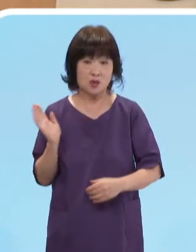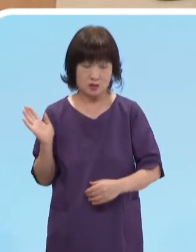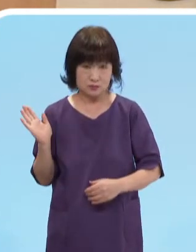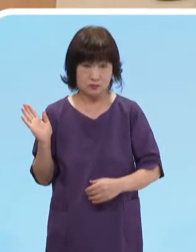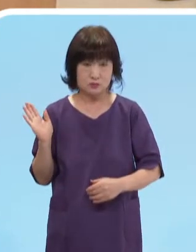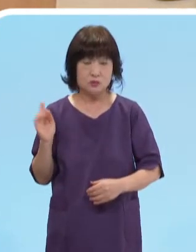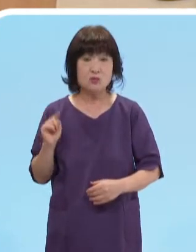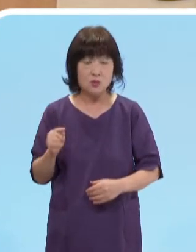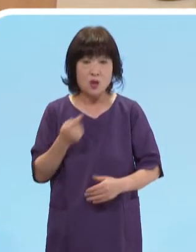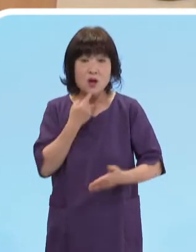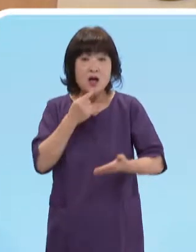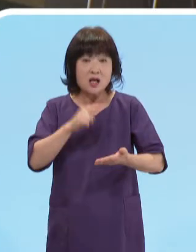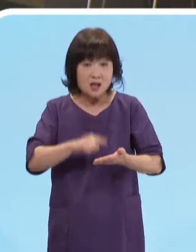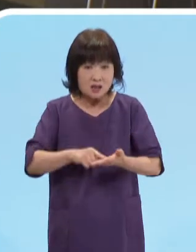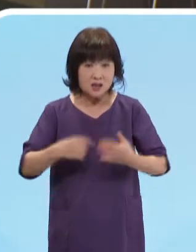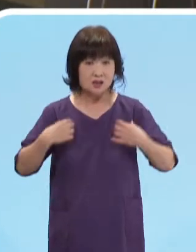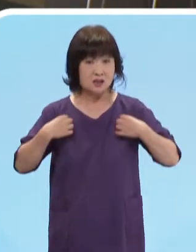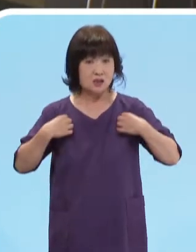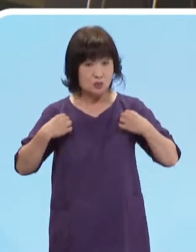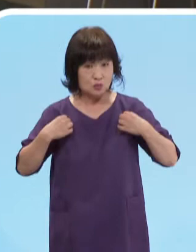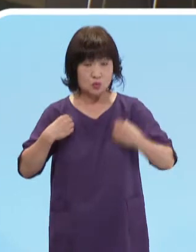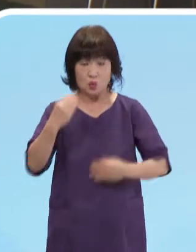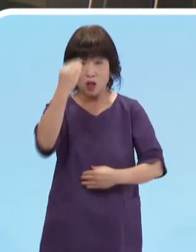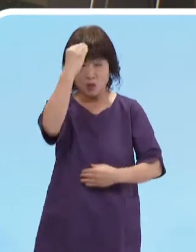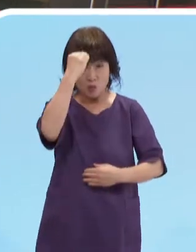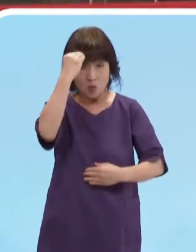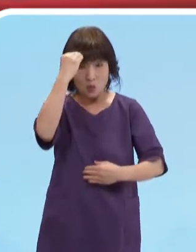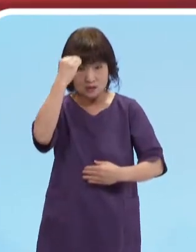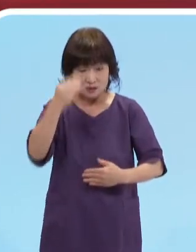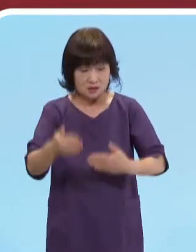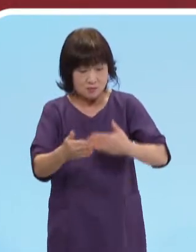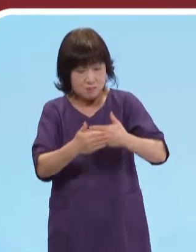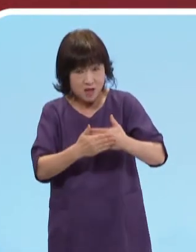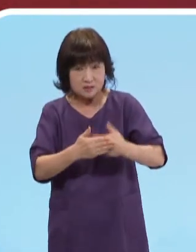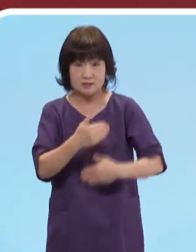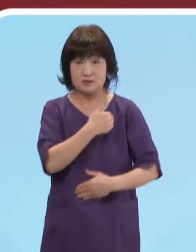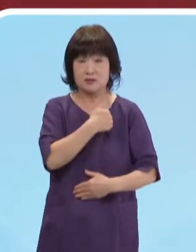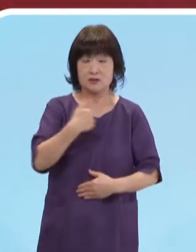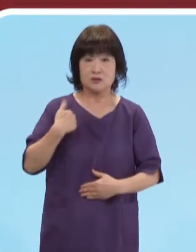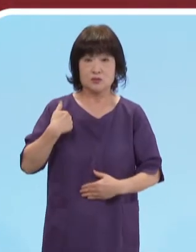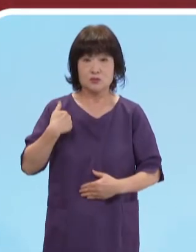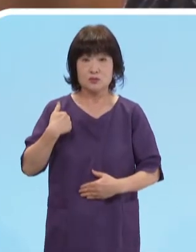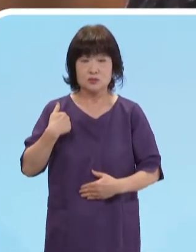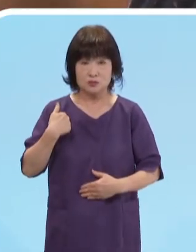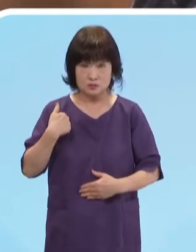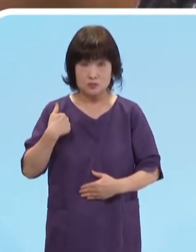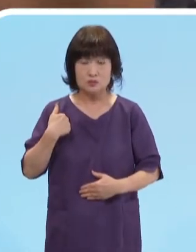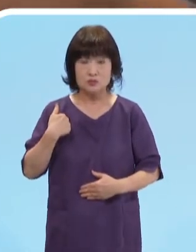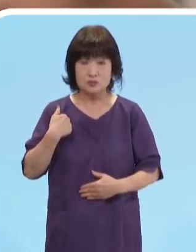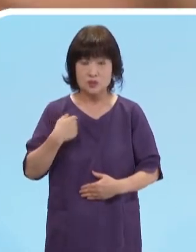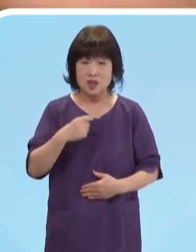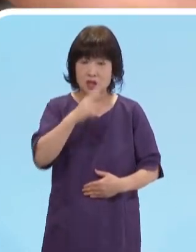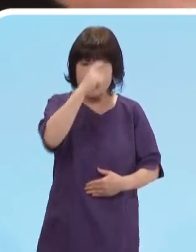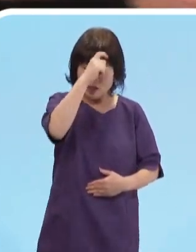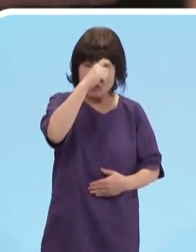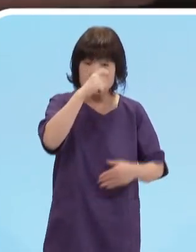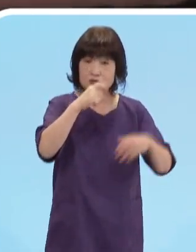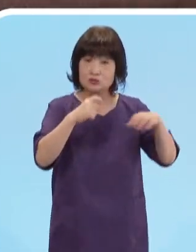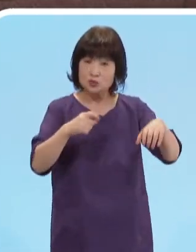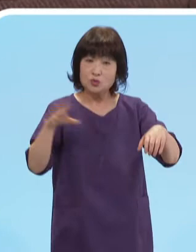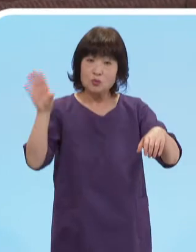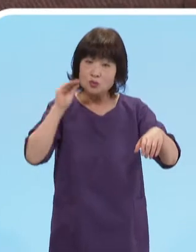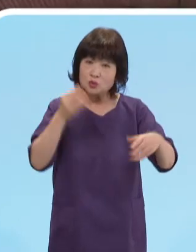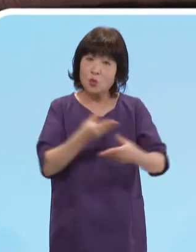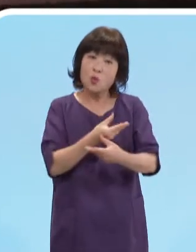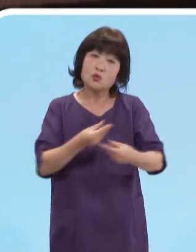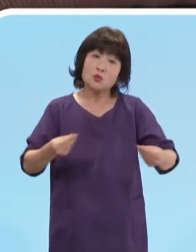。こちら簡単に服とか衣類、こういったものにつけることができますので、小野警察署の方にも情報